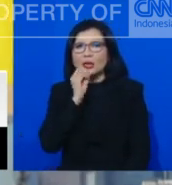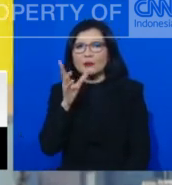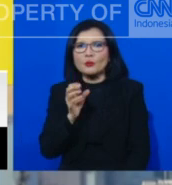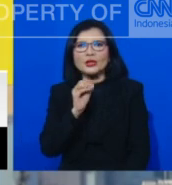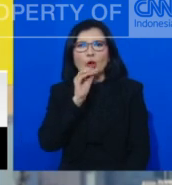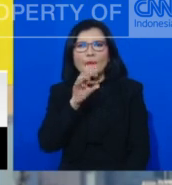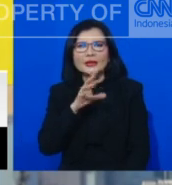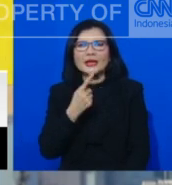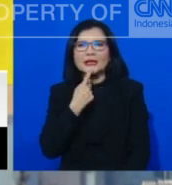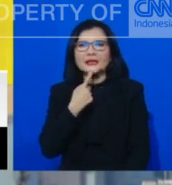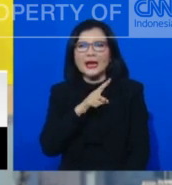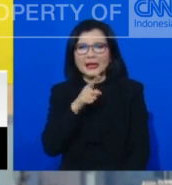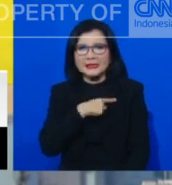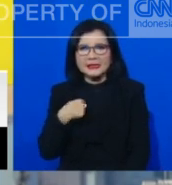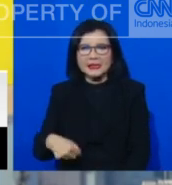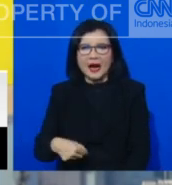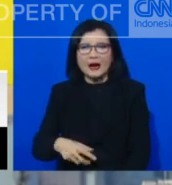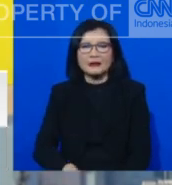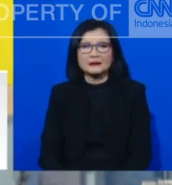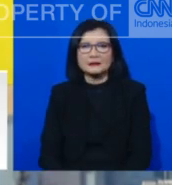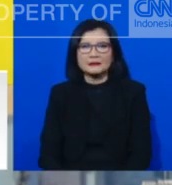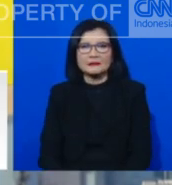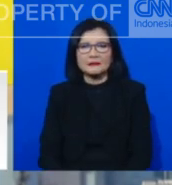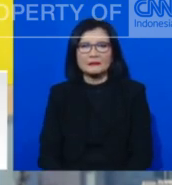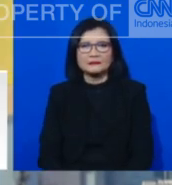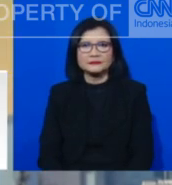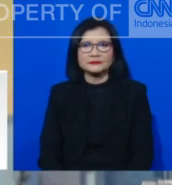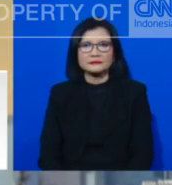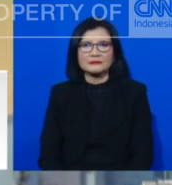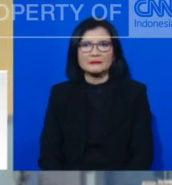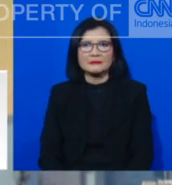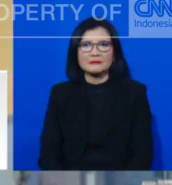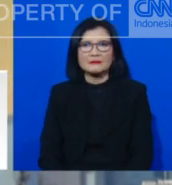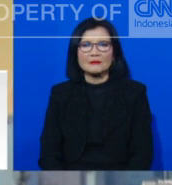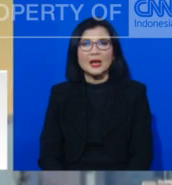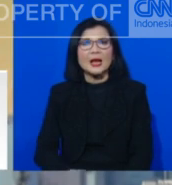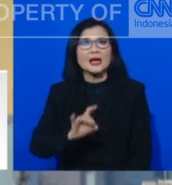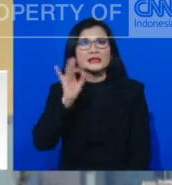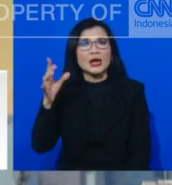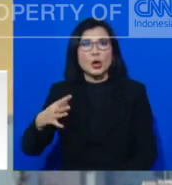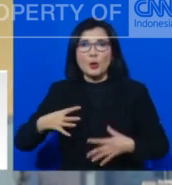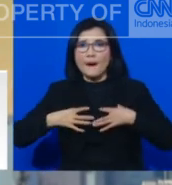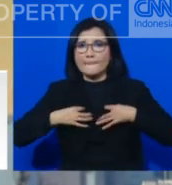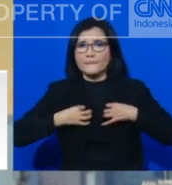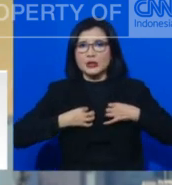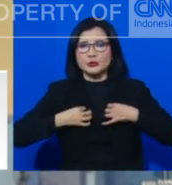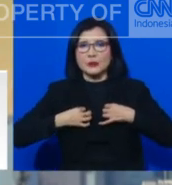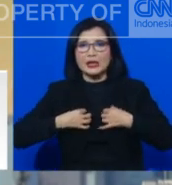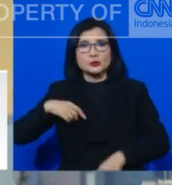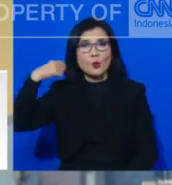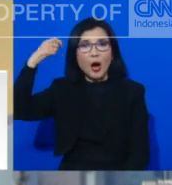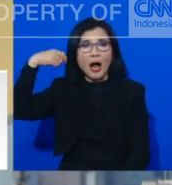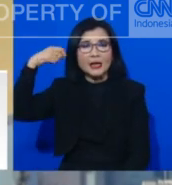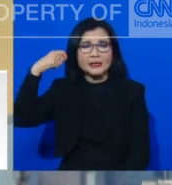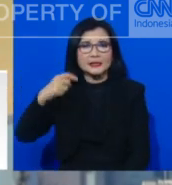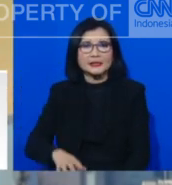Cina Oke gembira kalau kita tahu yang bikin banyak penasaran selain busana-busana yang dikenakan oleh para artis